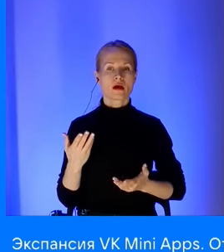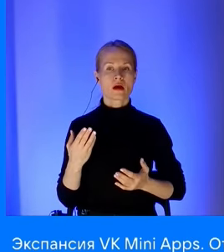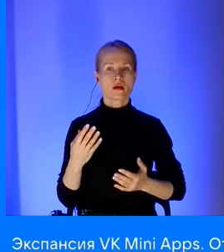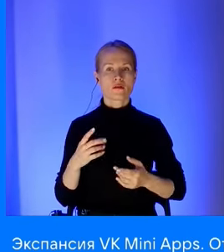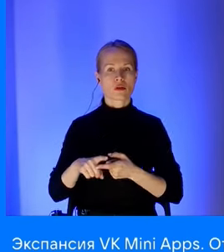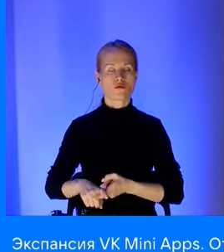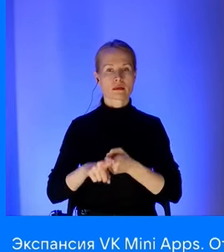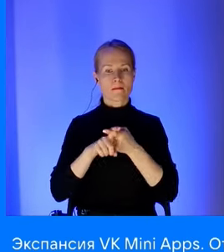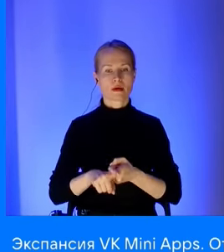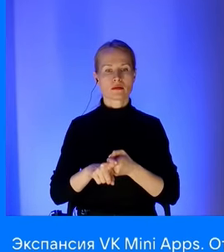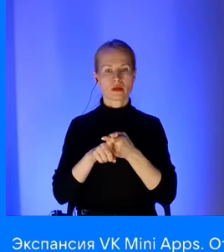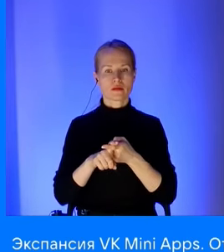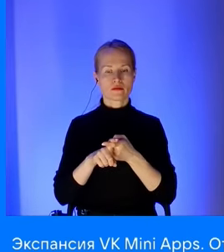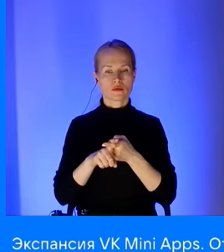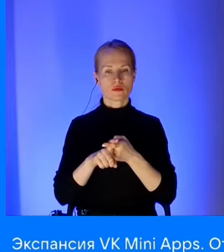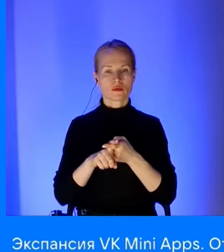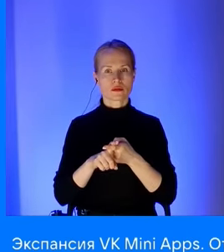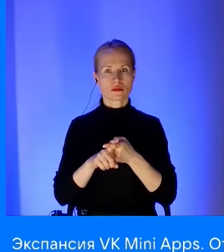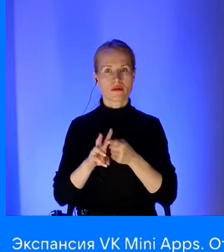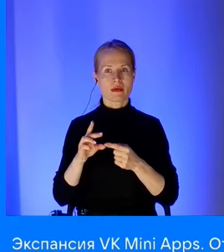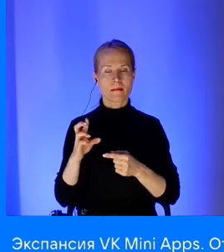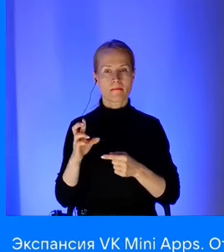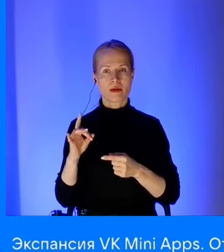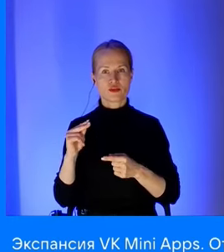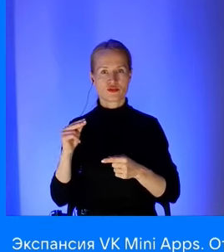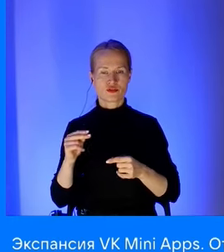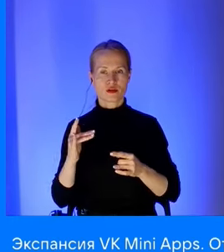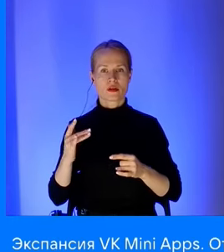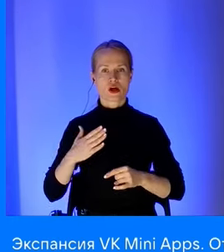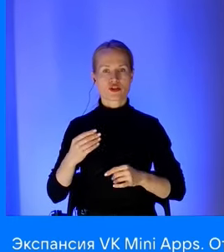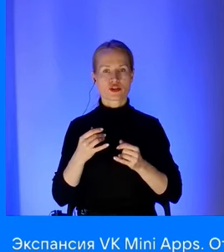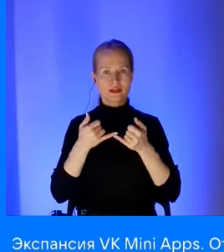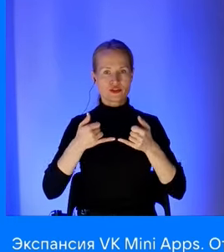Оно взаимодействует с Wikibridge, нашей шиной данных.